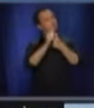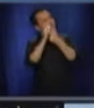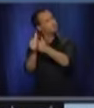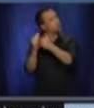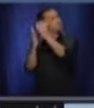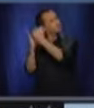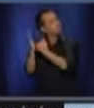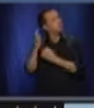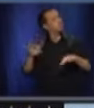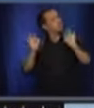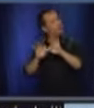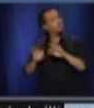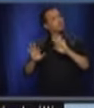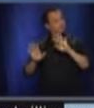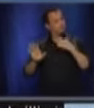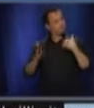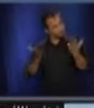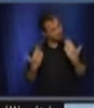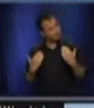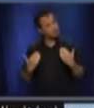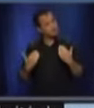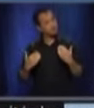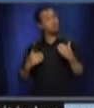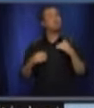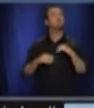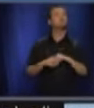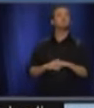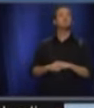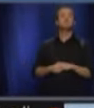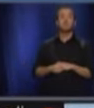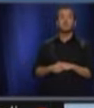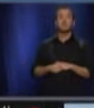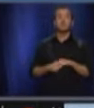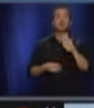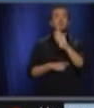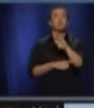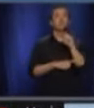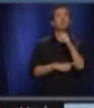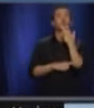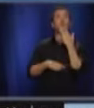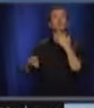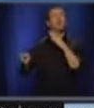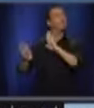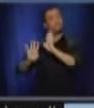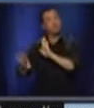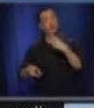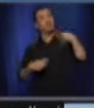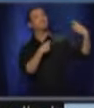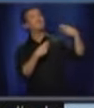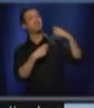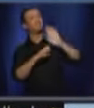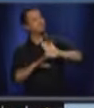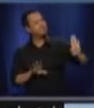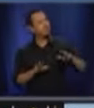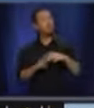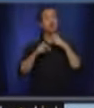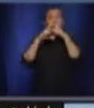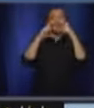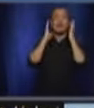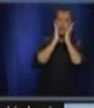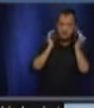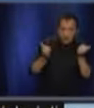éviter les parties, les barbecues, même s'il fait beau, le port du masque, me lave les mains, Je donne un coup pour